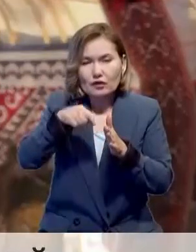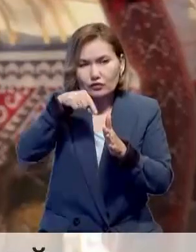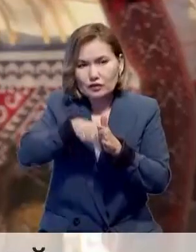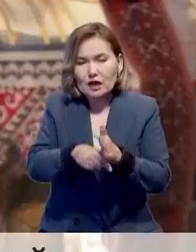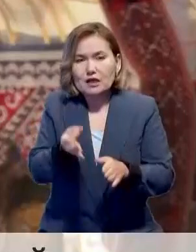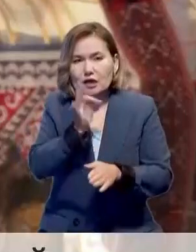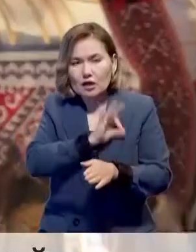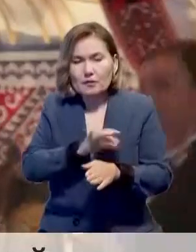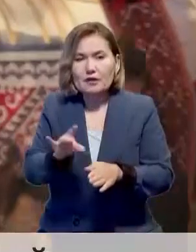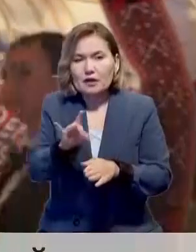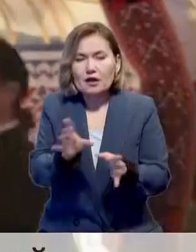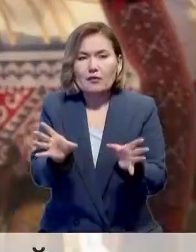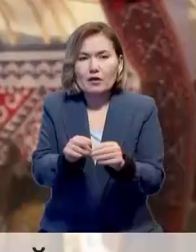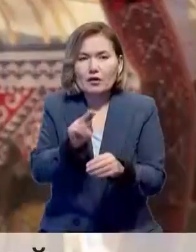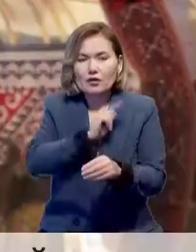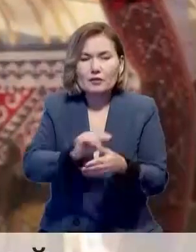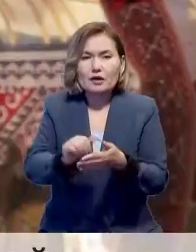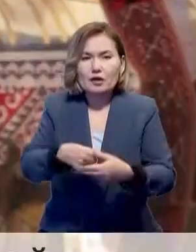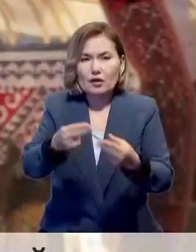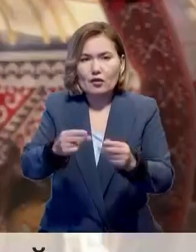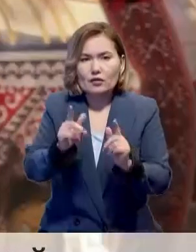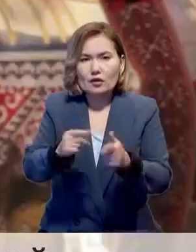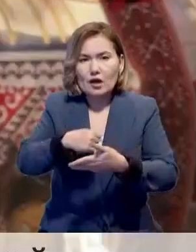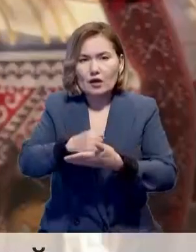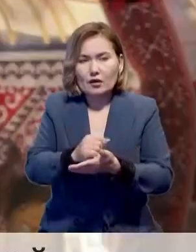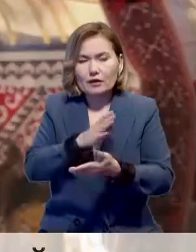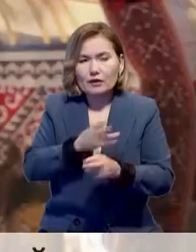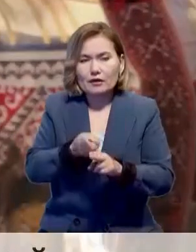қызметі арасында тиісті меморандумға қол қойып,